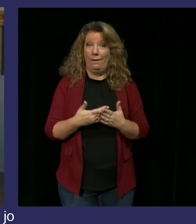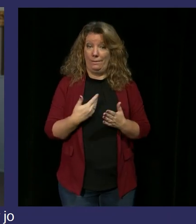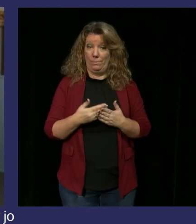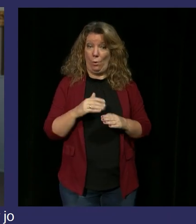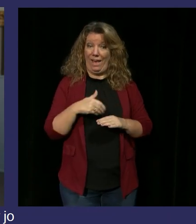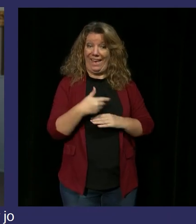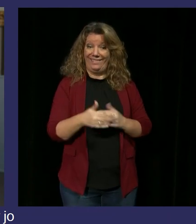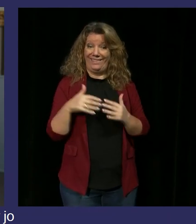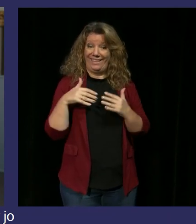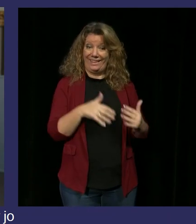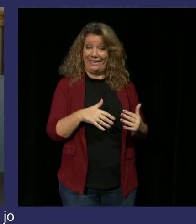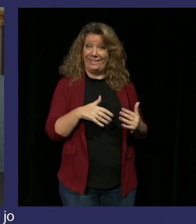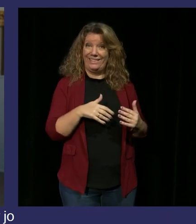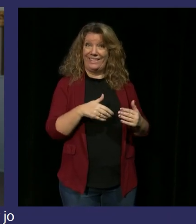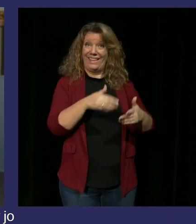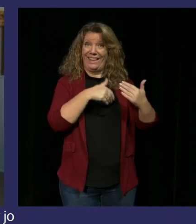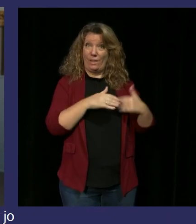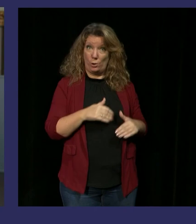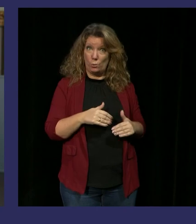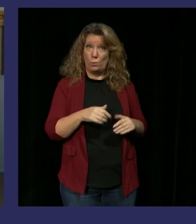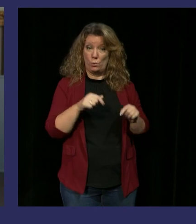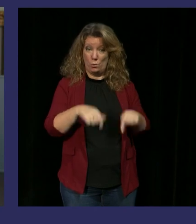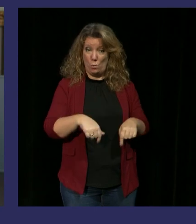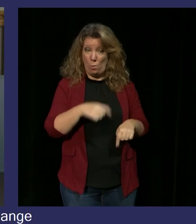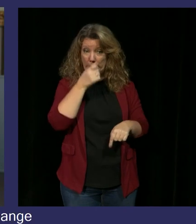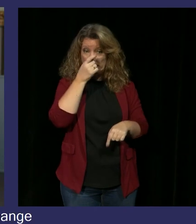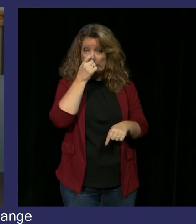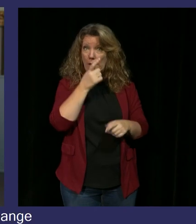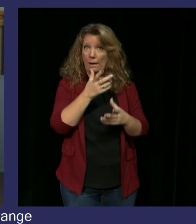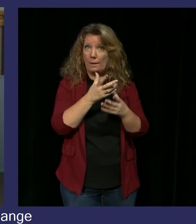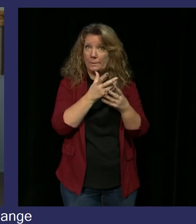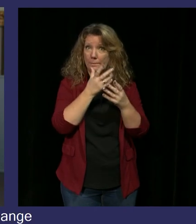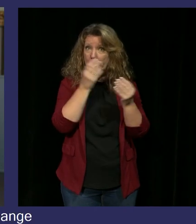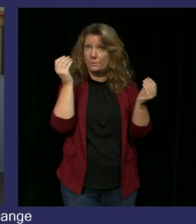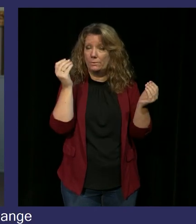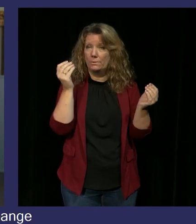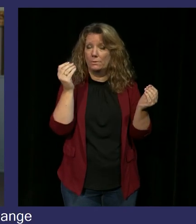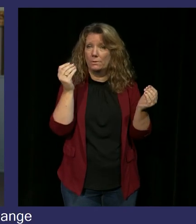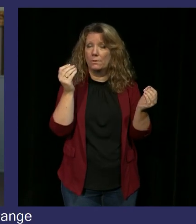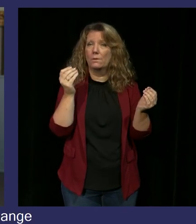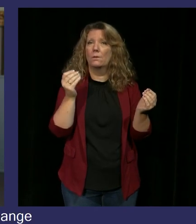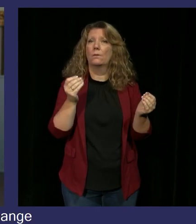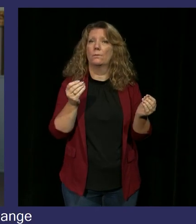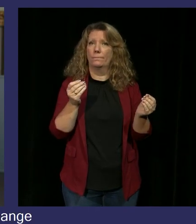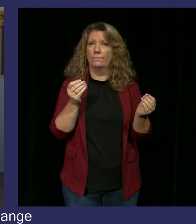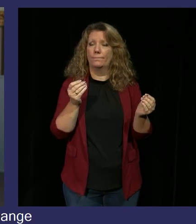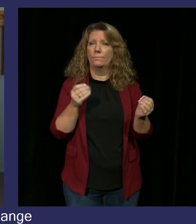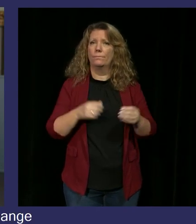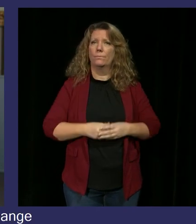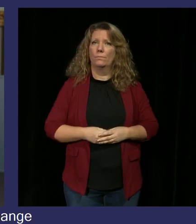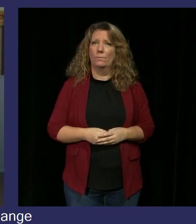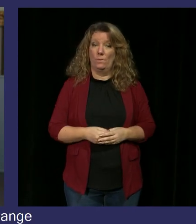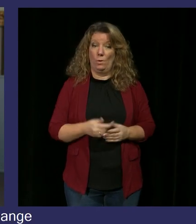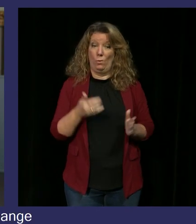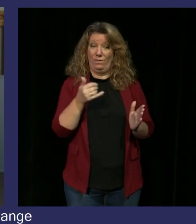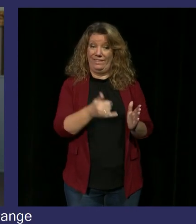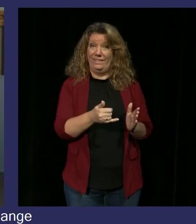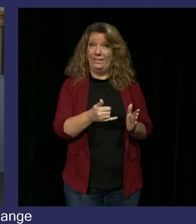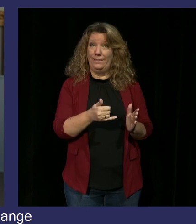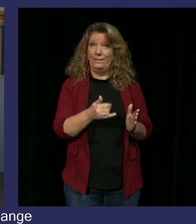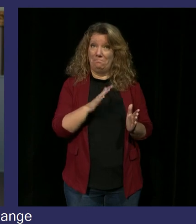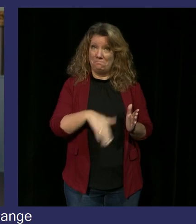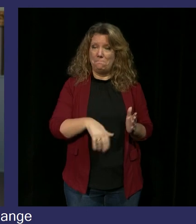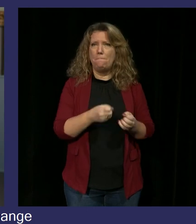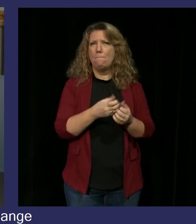Etterkrigsgenerasjonen nå er jo i ferd med å gå bort. Og blant dem det veldig